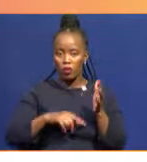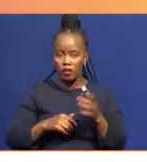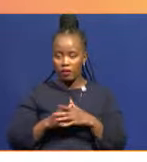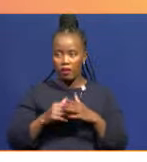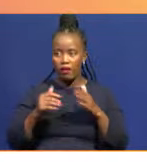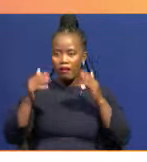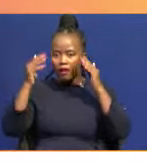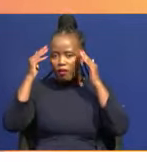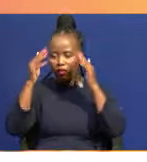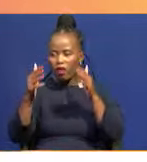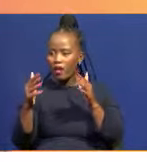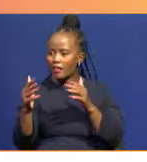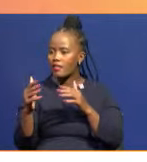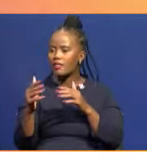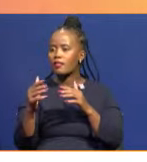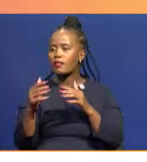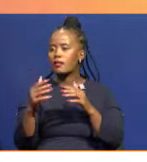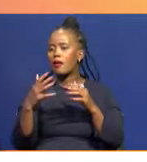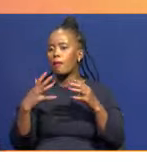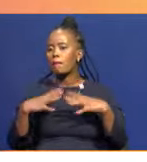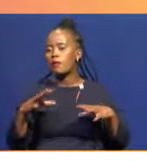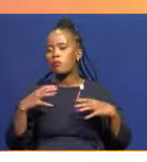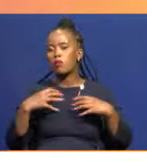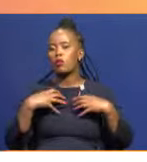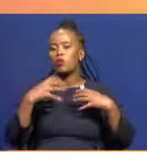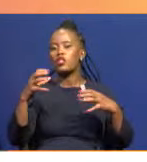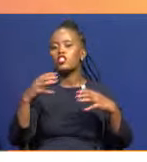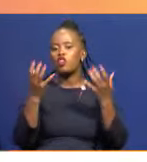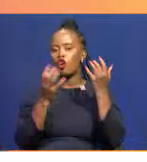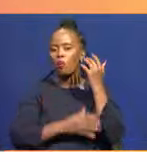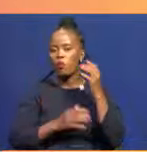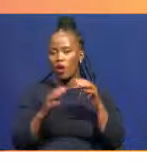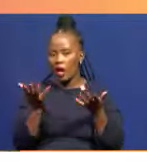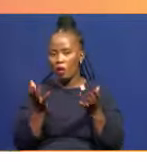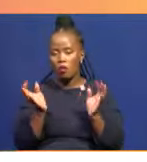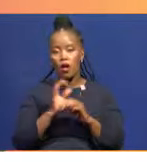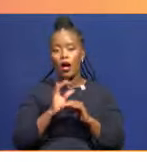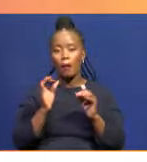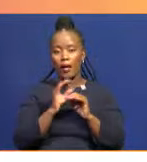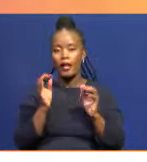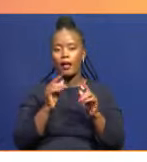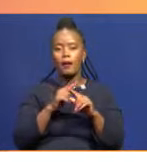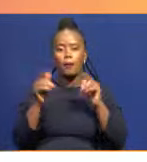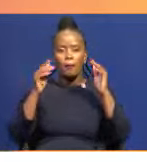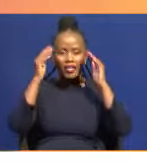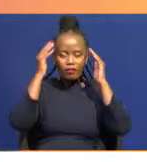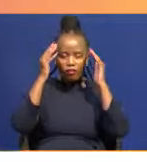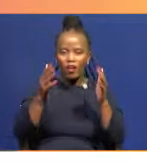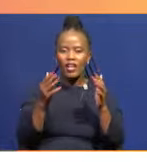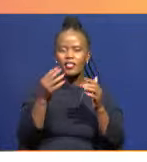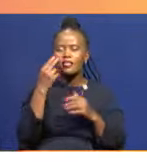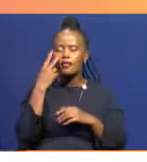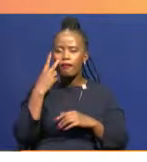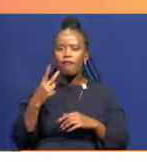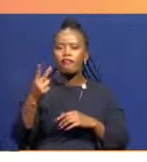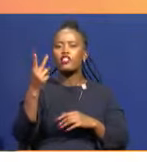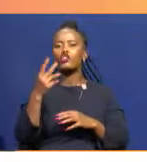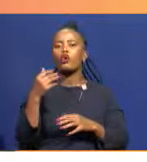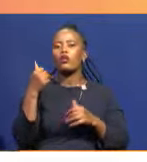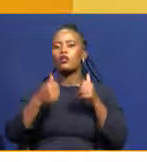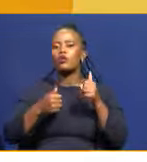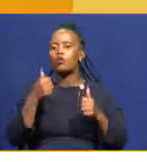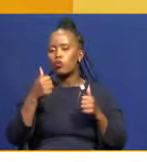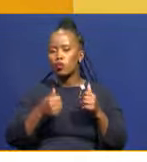mtu ile pesa ako nayo. Wacha tuangalie ile mawazo yenye ako nayo. Ile vision yenye ako